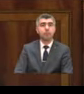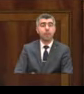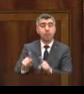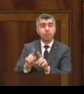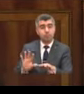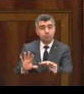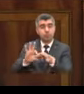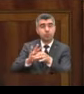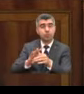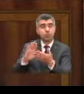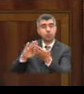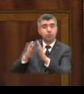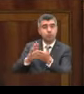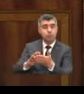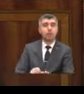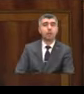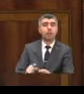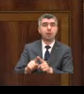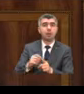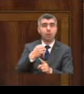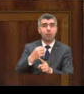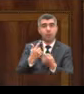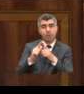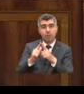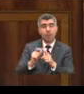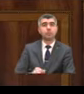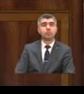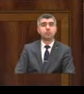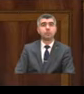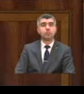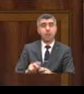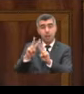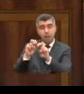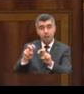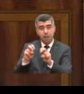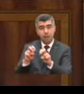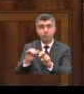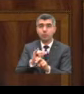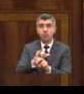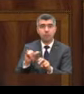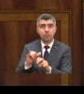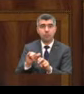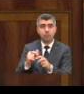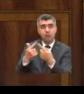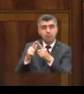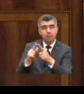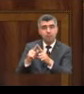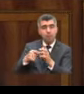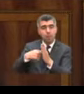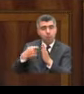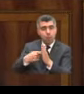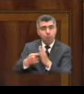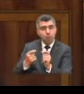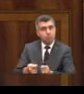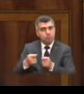الشراكه مع الجمعيات. الجمعيه اللي ذكرتو السيده النائبه، ما يمكن ليش انا نقلب، خصها حنا كنطلبوا طلب مشاريع، طلب ترشيح، خصها